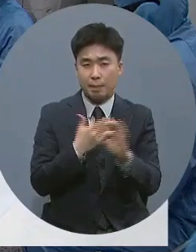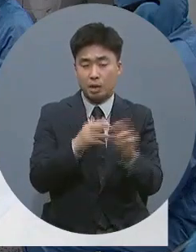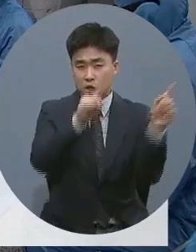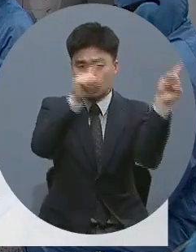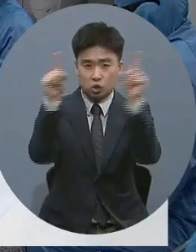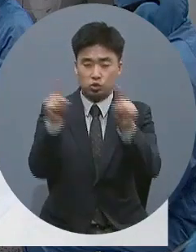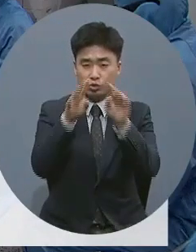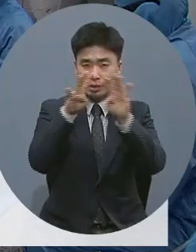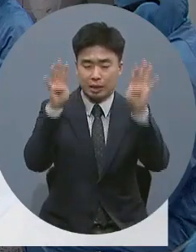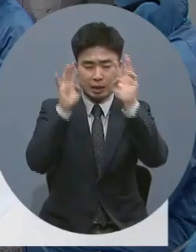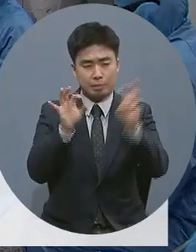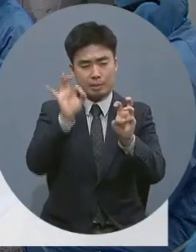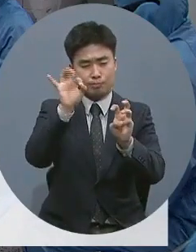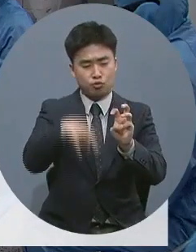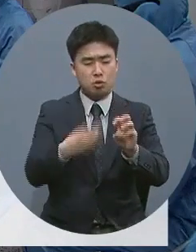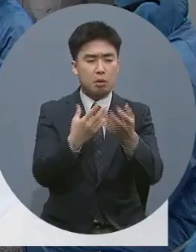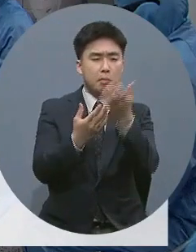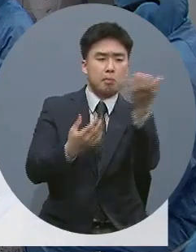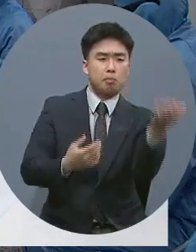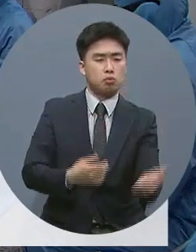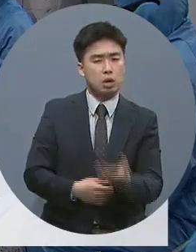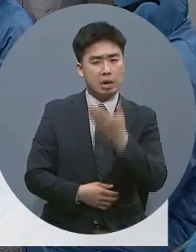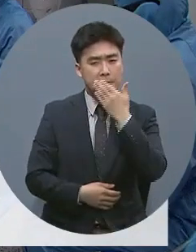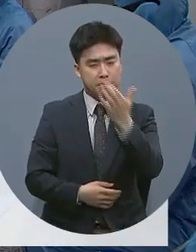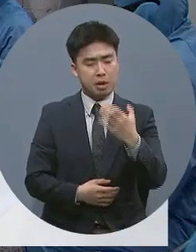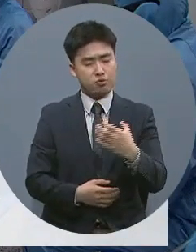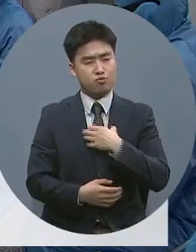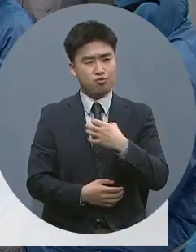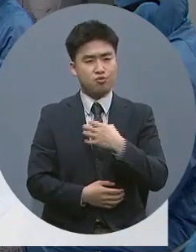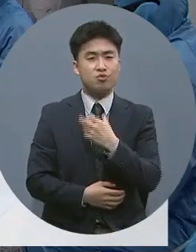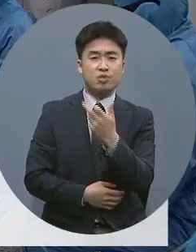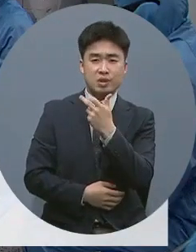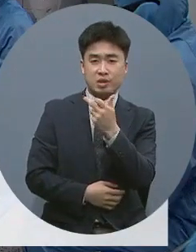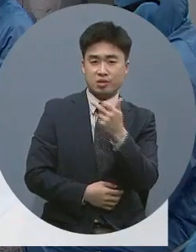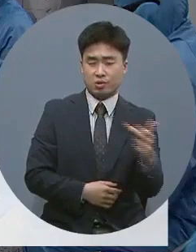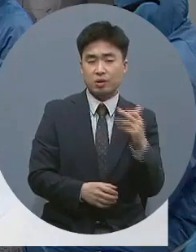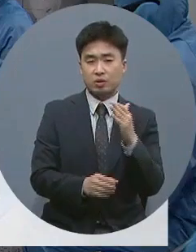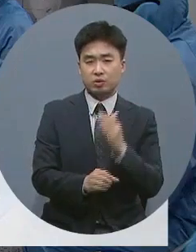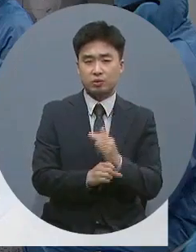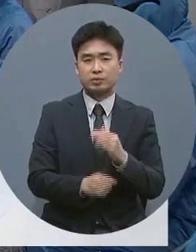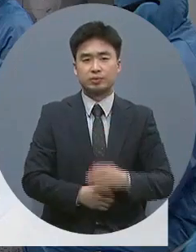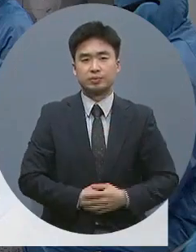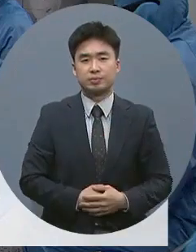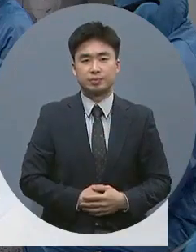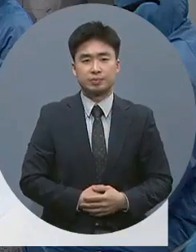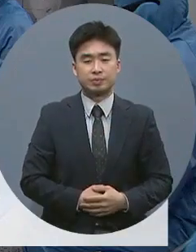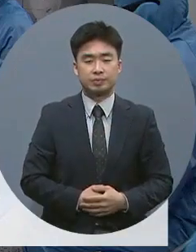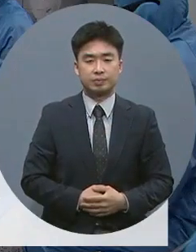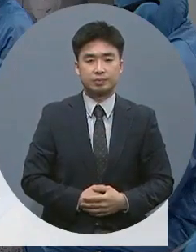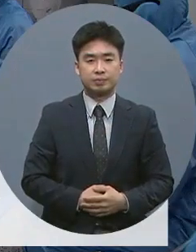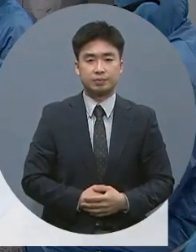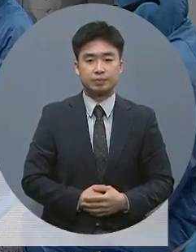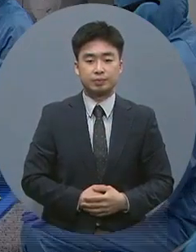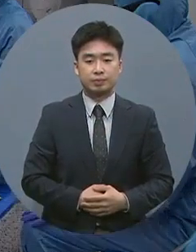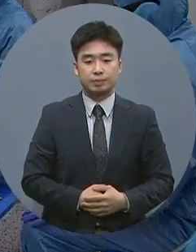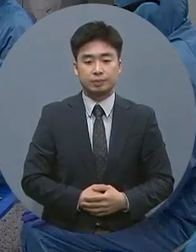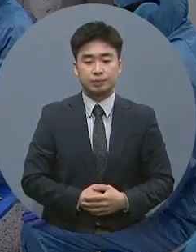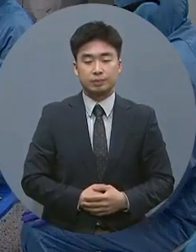전국 대학 30위권 밖으로 떨어질 수 있다는 위기감이 감돌고 있습니다. 홍상순